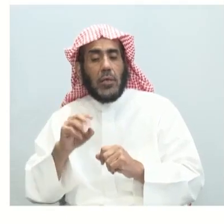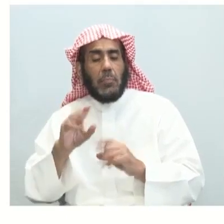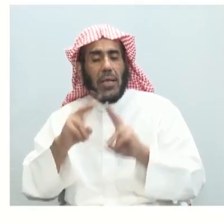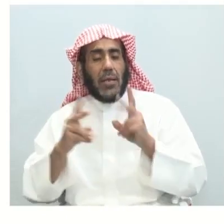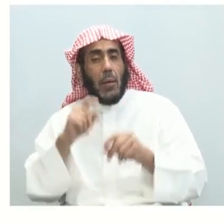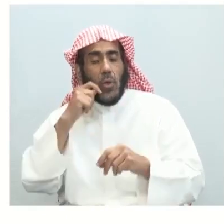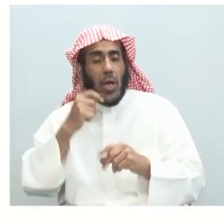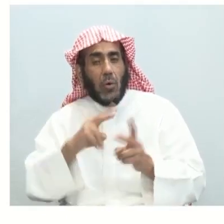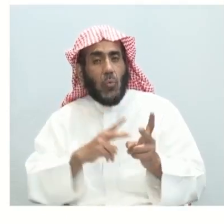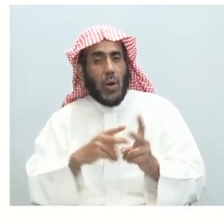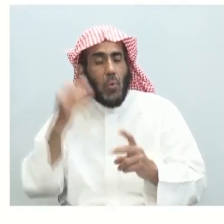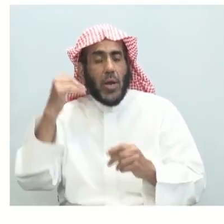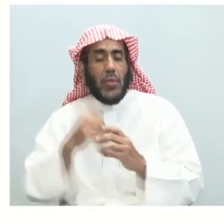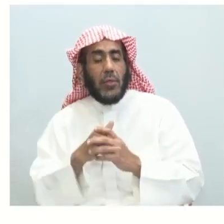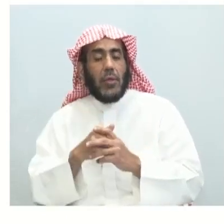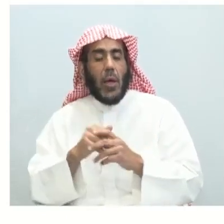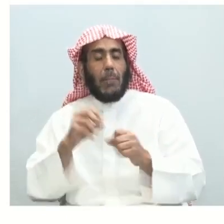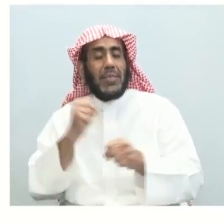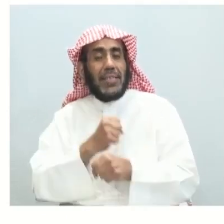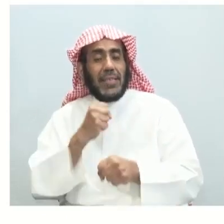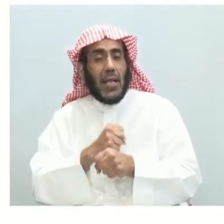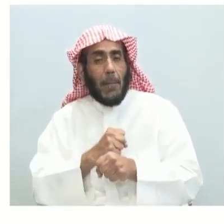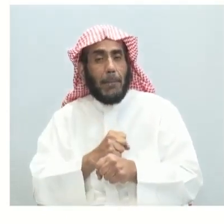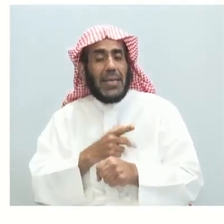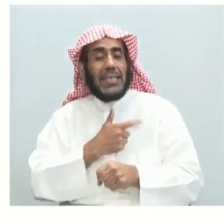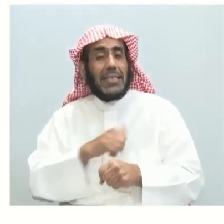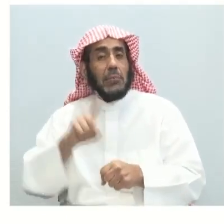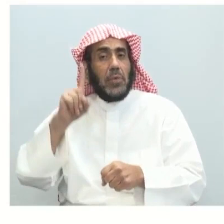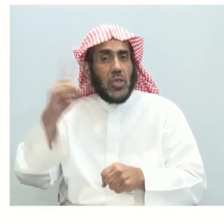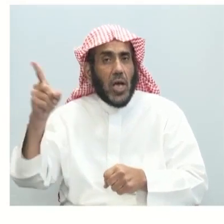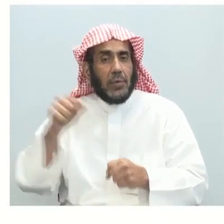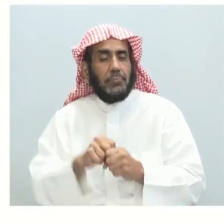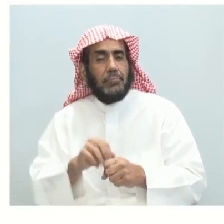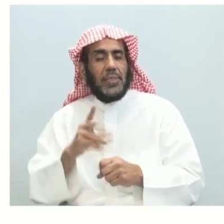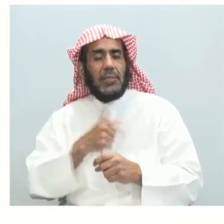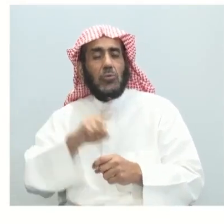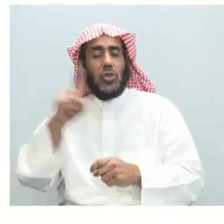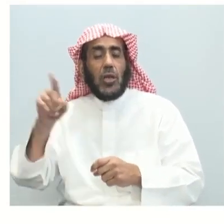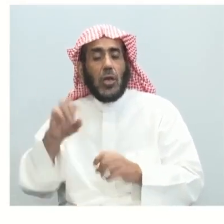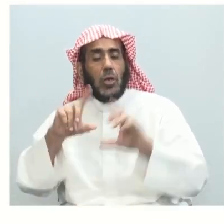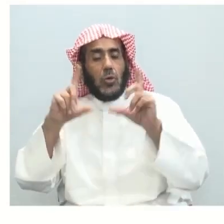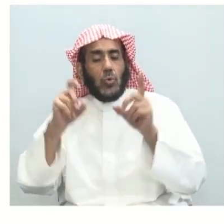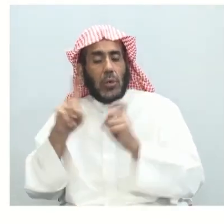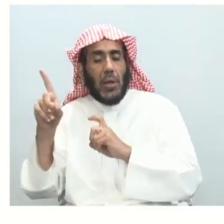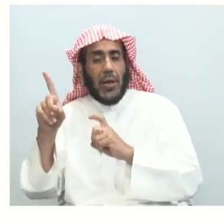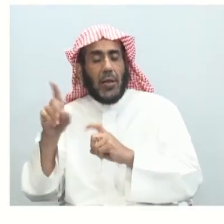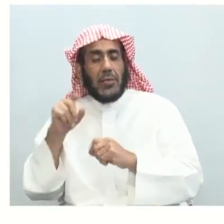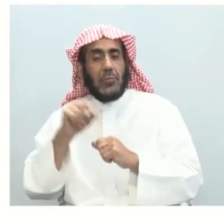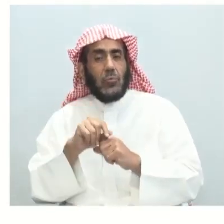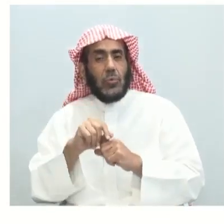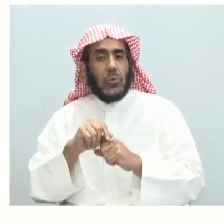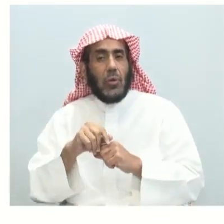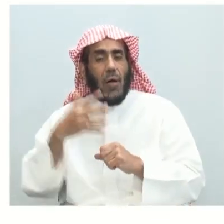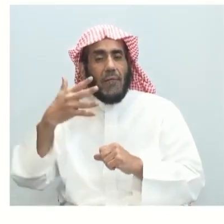تمييز بين المذكر والمؤنث باستخدام ماذا اسم الاشاره هنا لدينا صوره من احسنتم